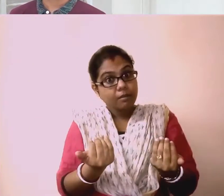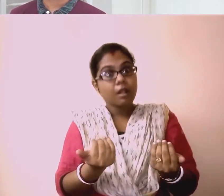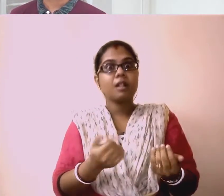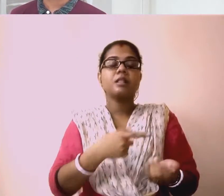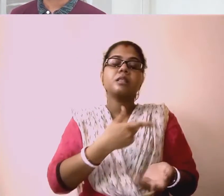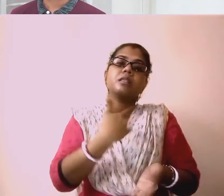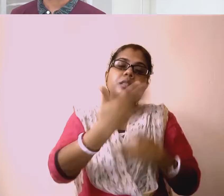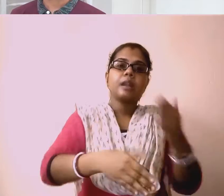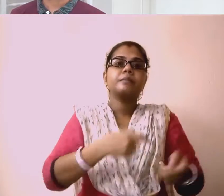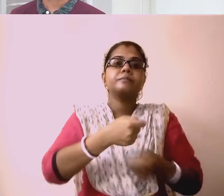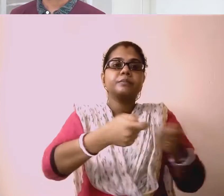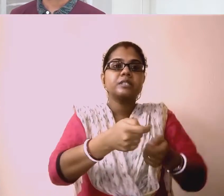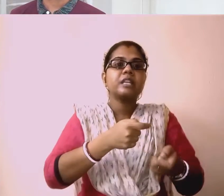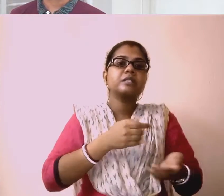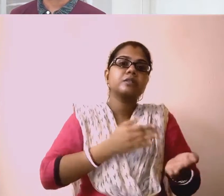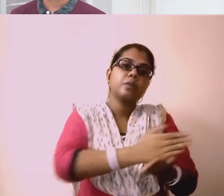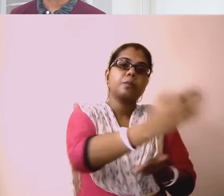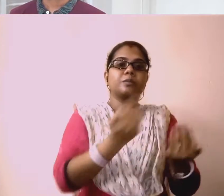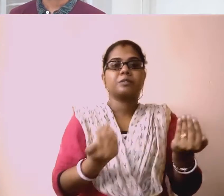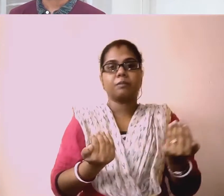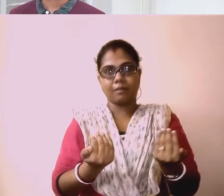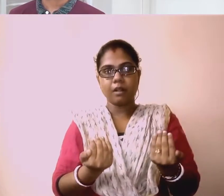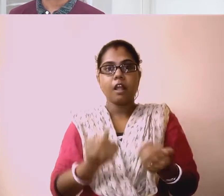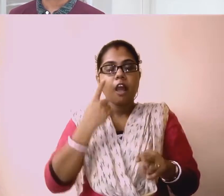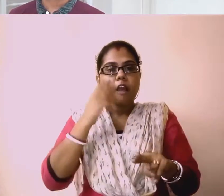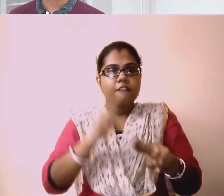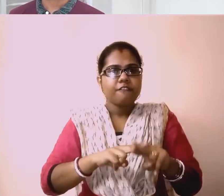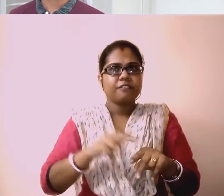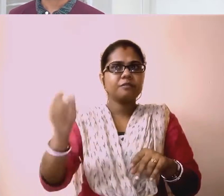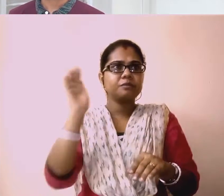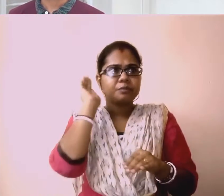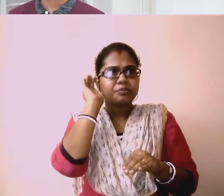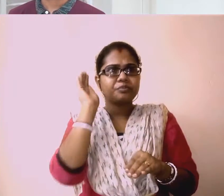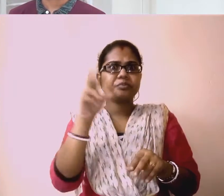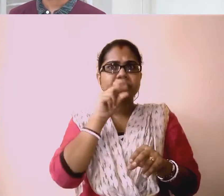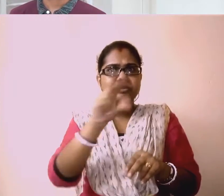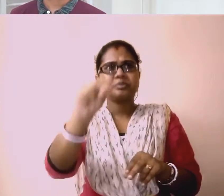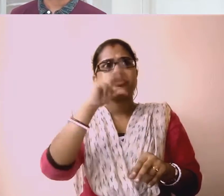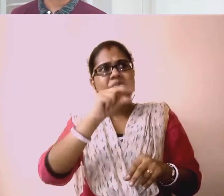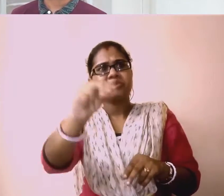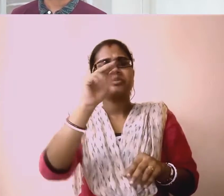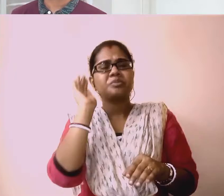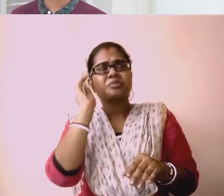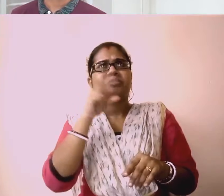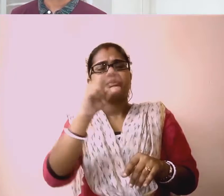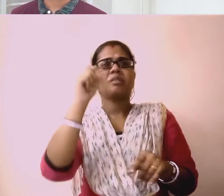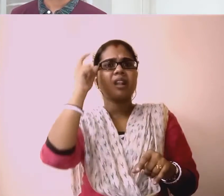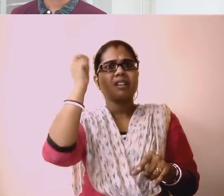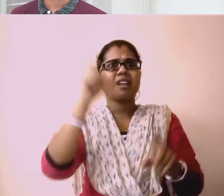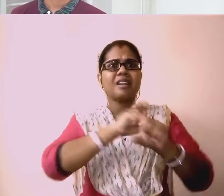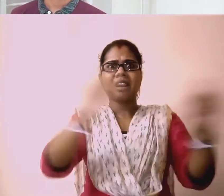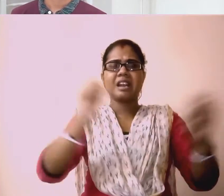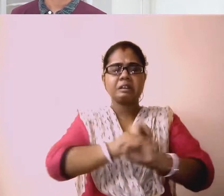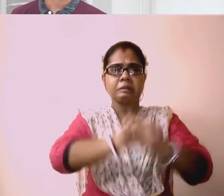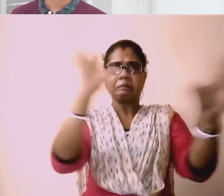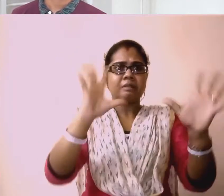रहे हैं, उनको अपने दिमाग में एक तस्वीर दे पा रहे हैं, तो उनका जो ये लेक्चर